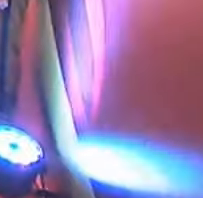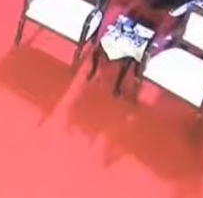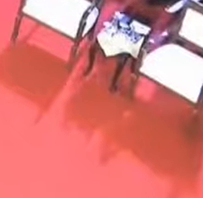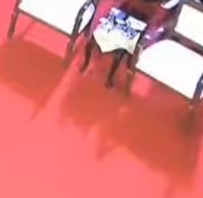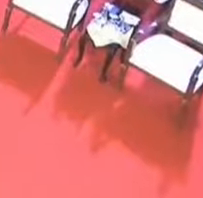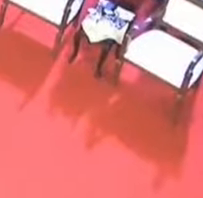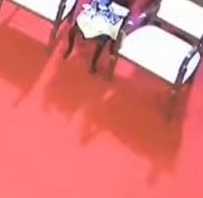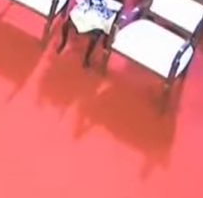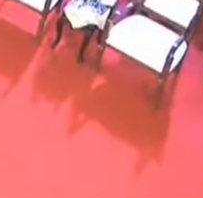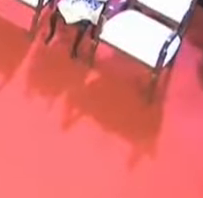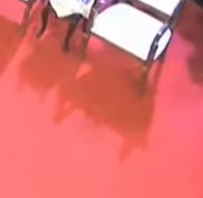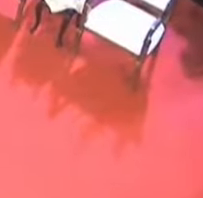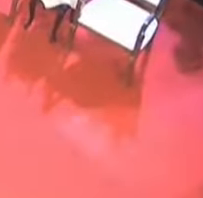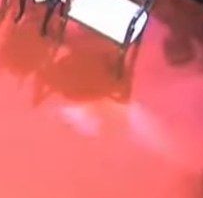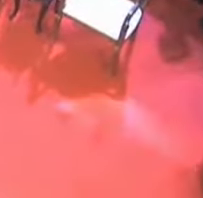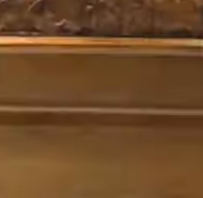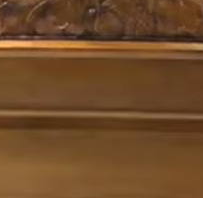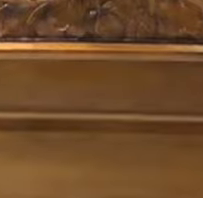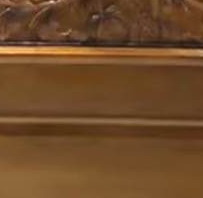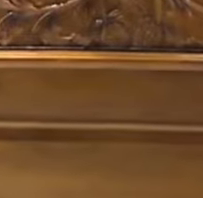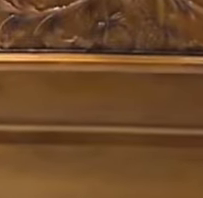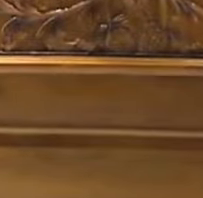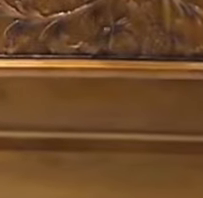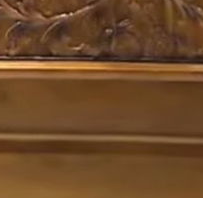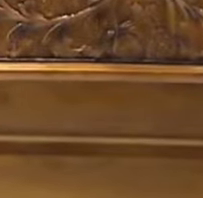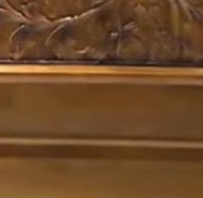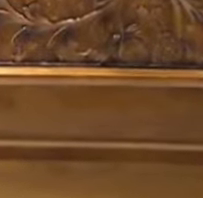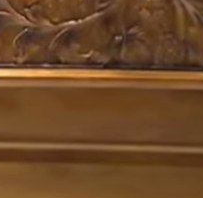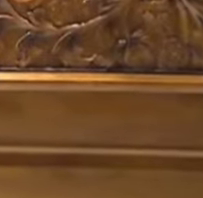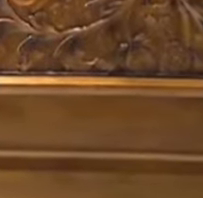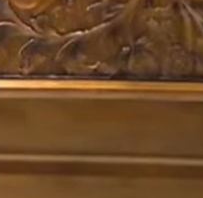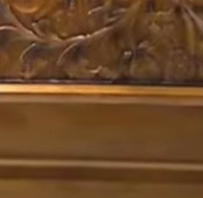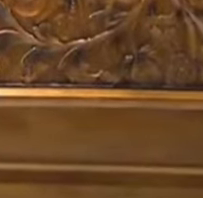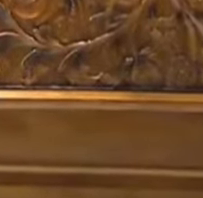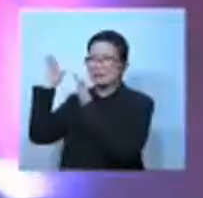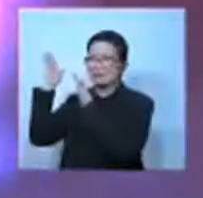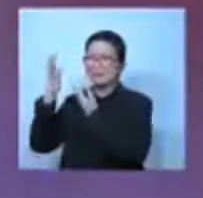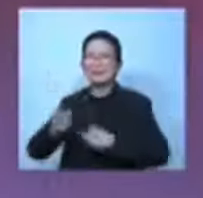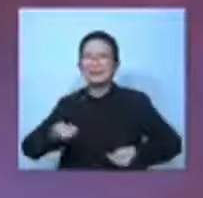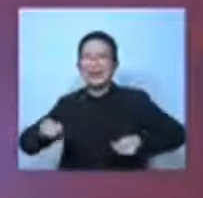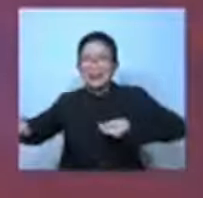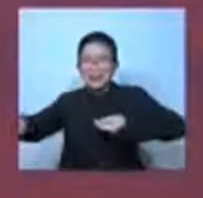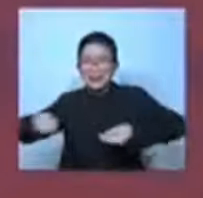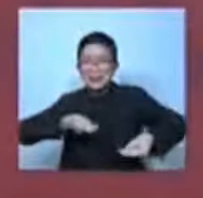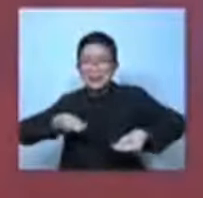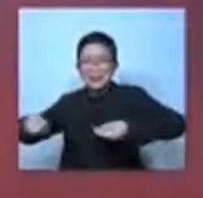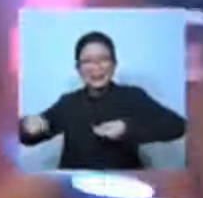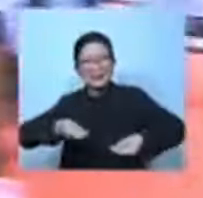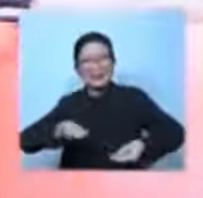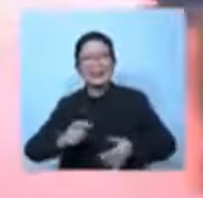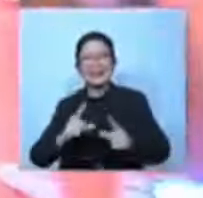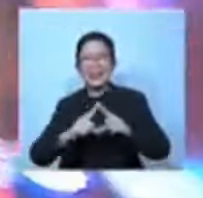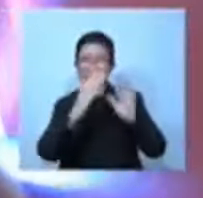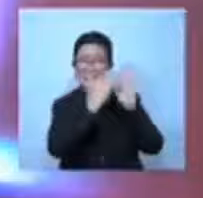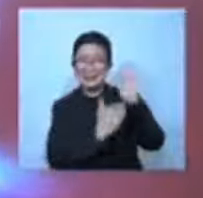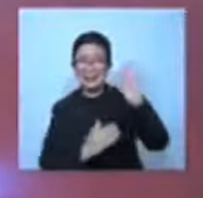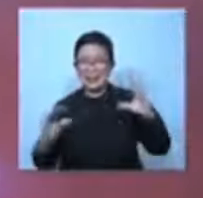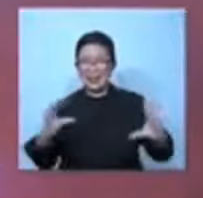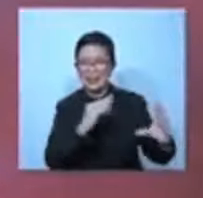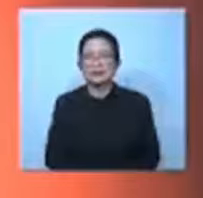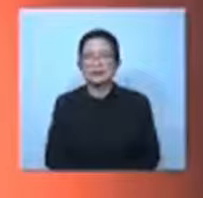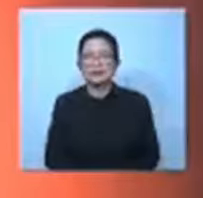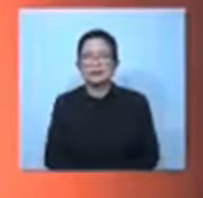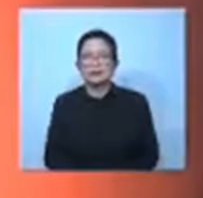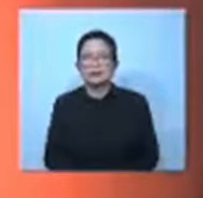moderator usai pelaksanaan debat kedua yang dikhususkan bagi cawapres 2024 Komisi Pemilihan Umum kembali menggelar debat